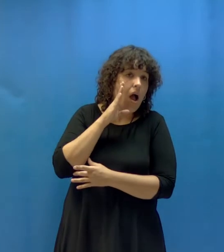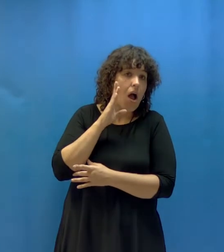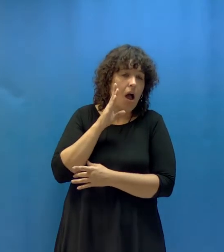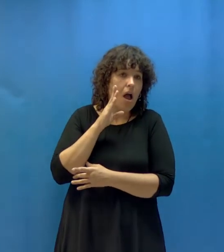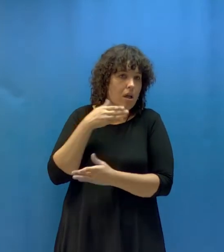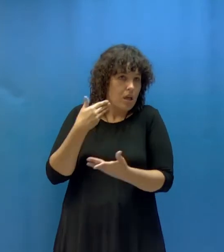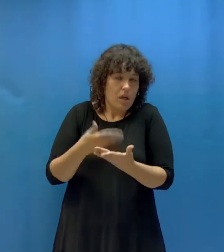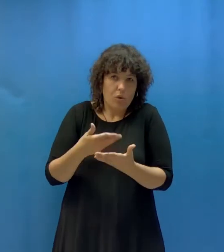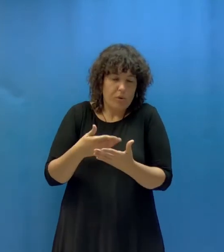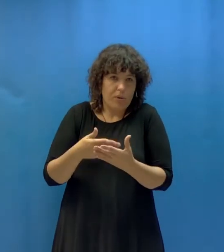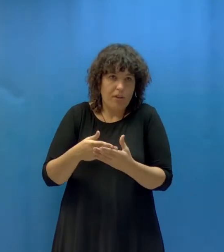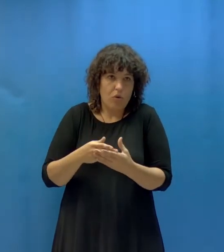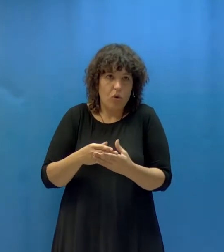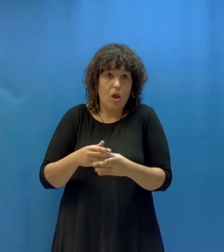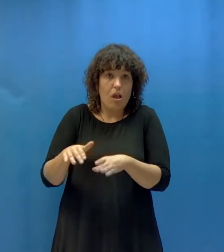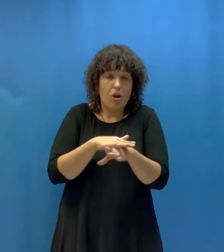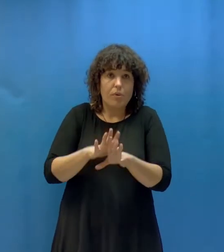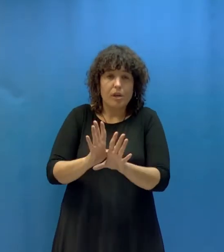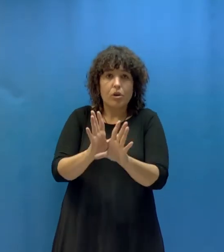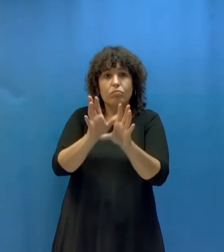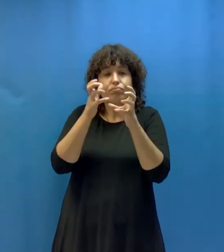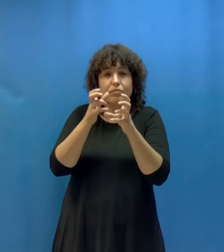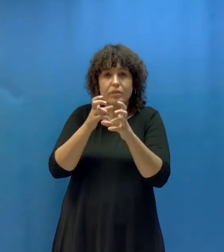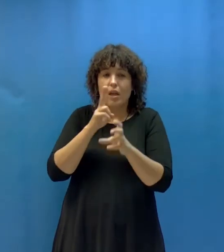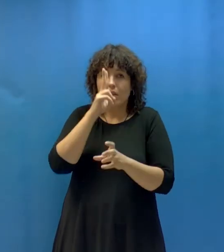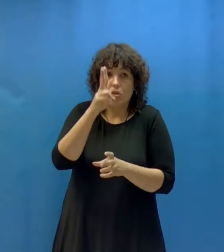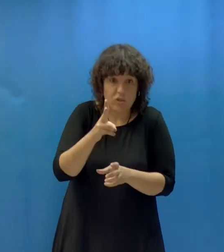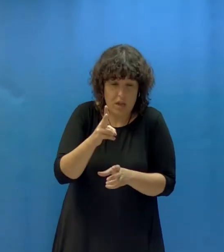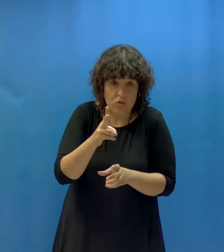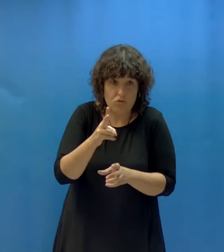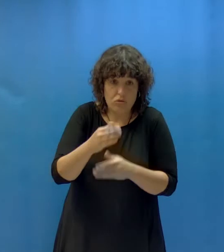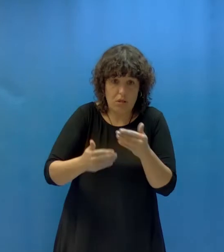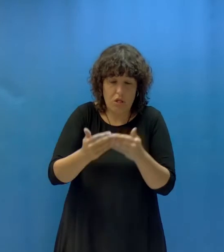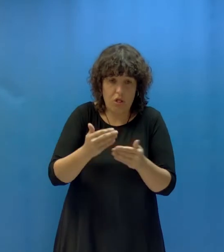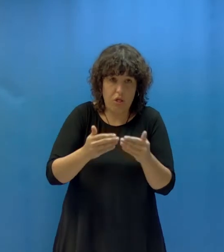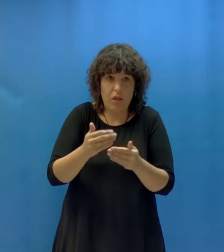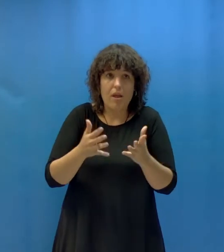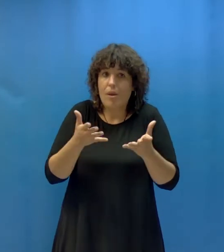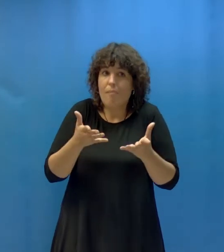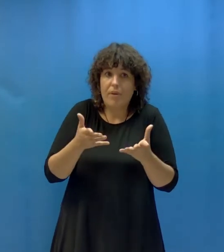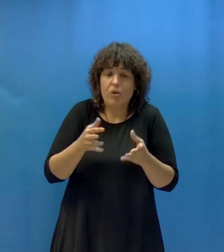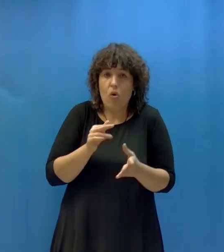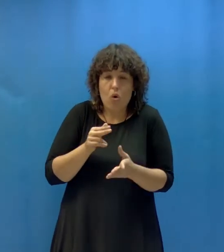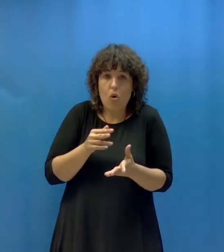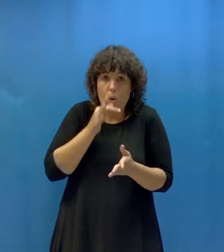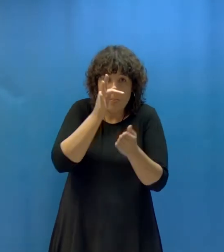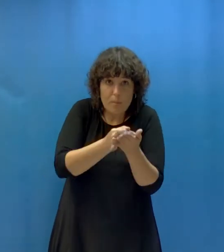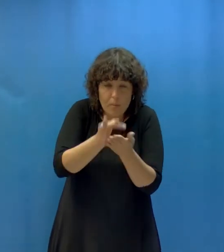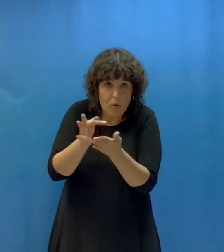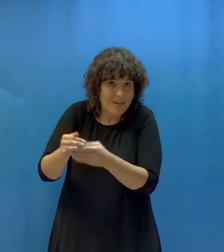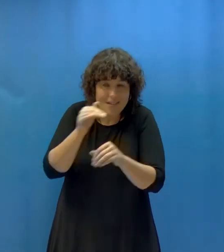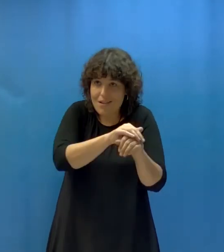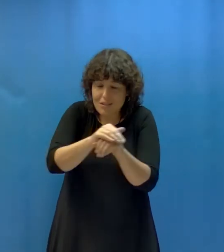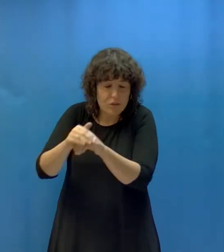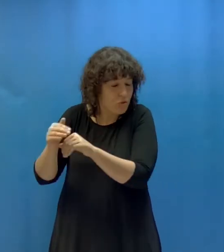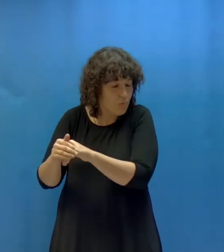de legislatura el parc d'habitatge social segueix sense cobrir la demanda existent, tot i les constants promeses d'Amparo